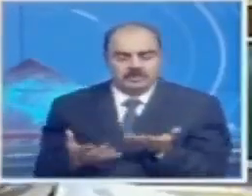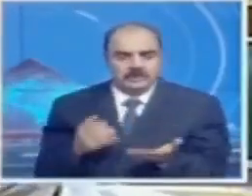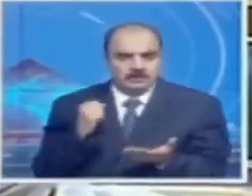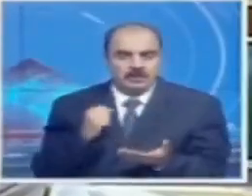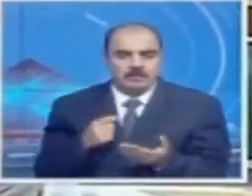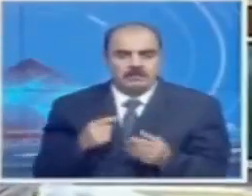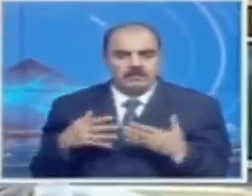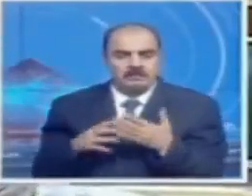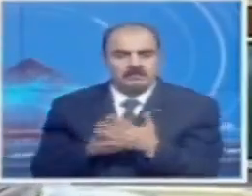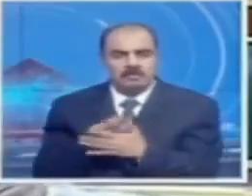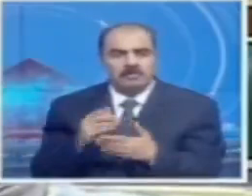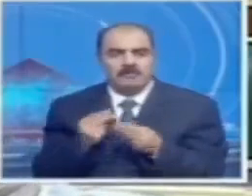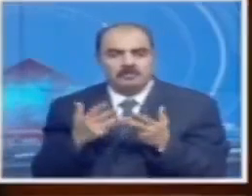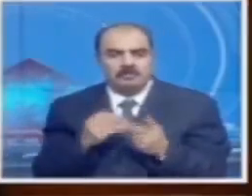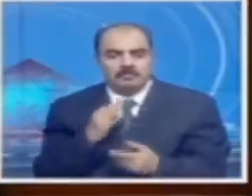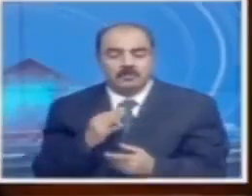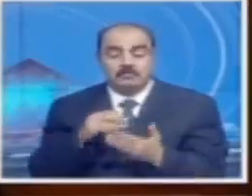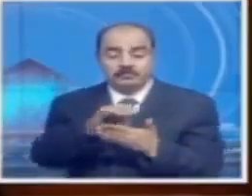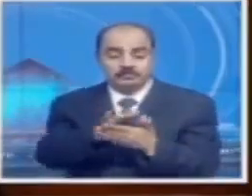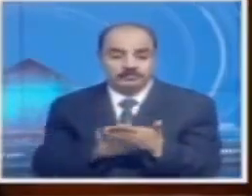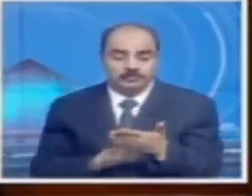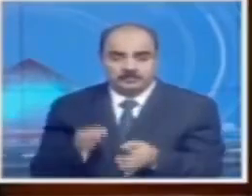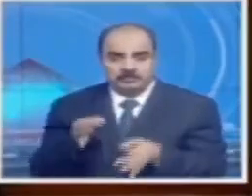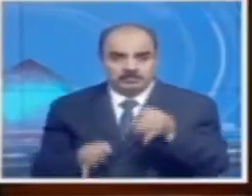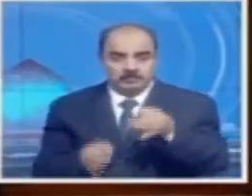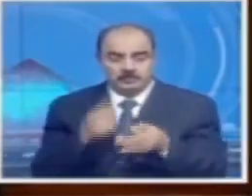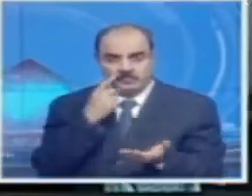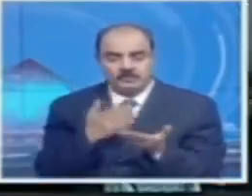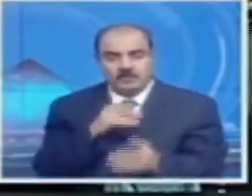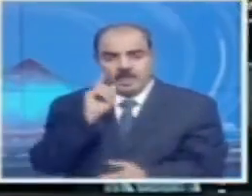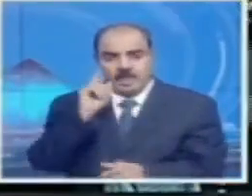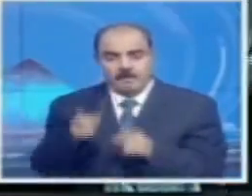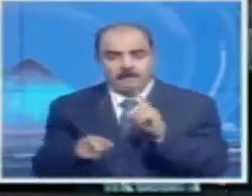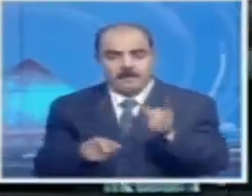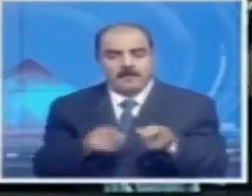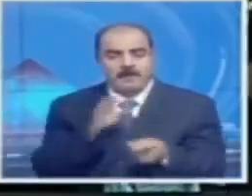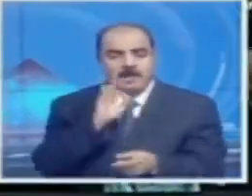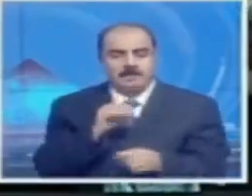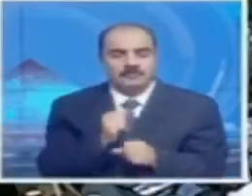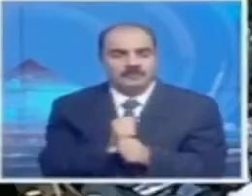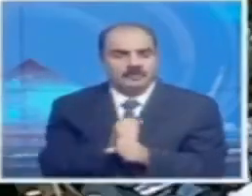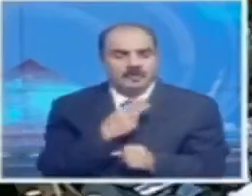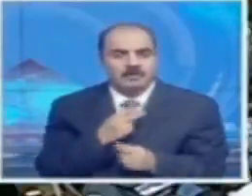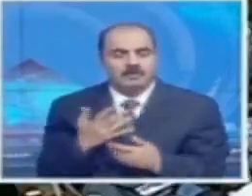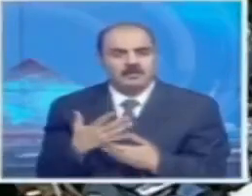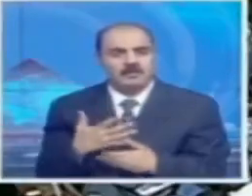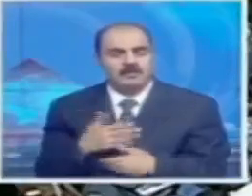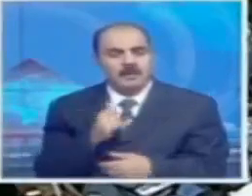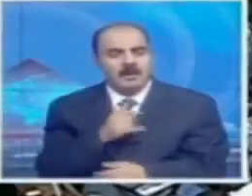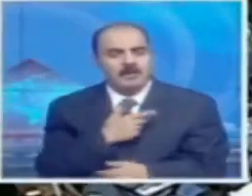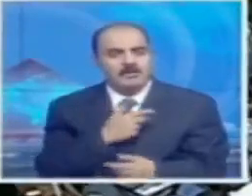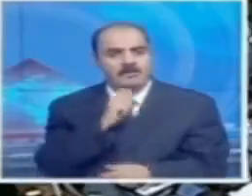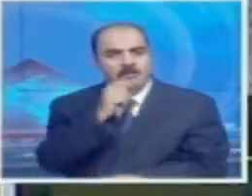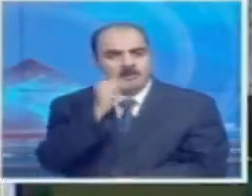والصدمات. التقرير العام للجنة الخطة والموازنة أوصى كذلك بضرورة العمل على تشجيع الاستثمارات العربية